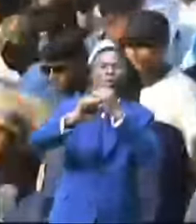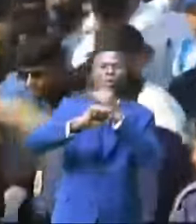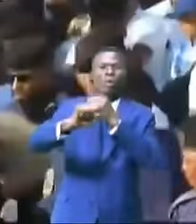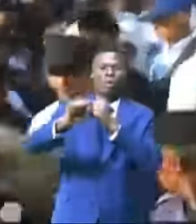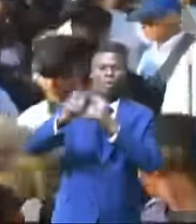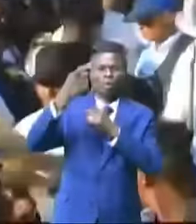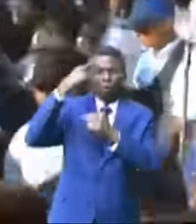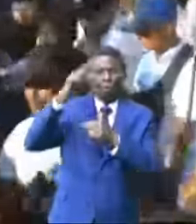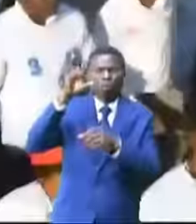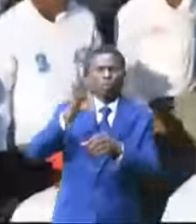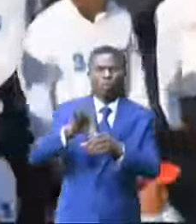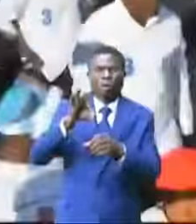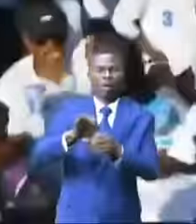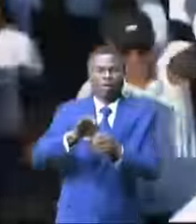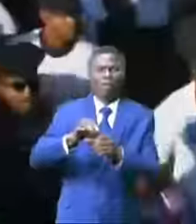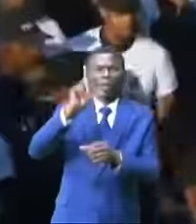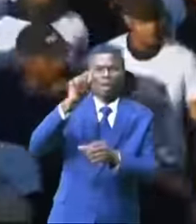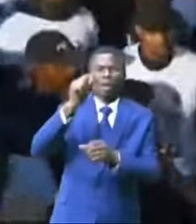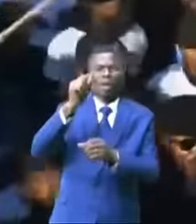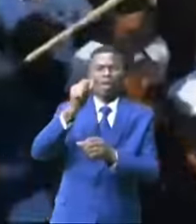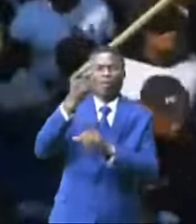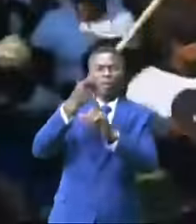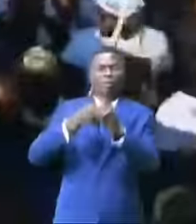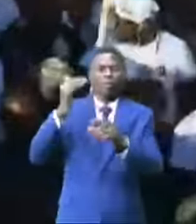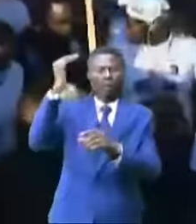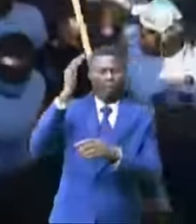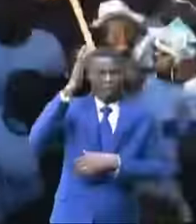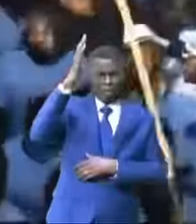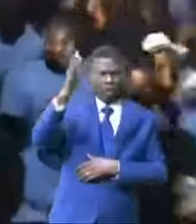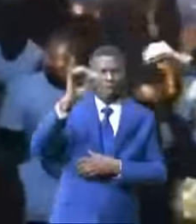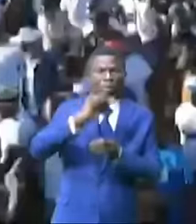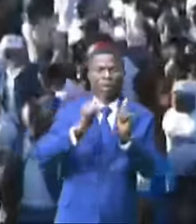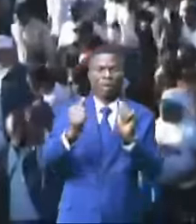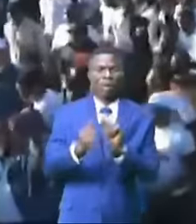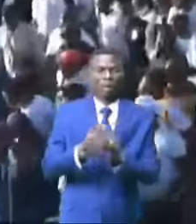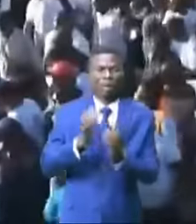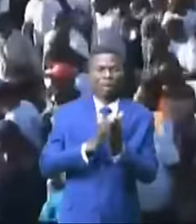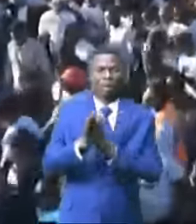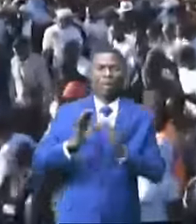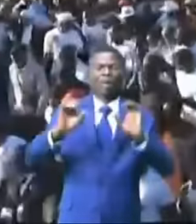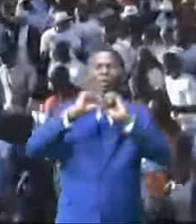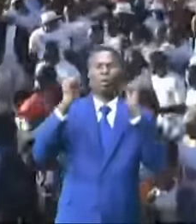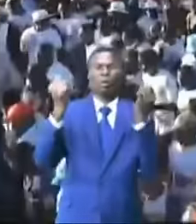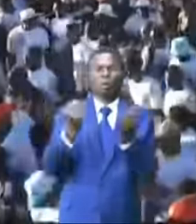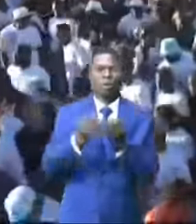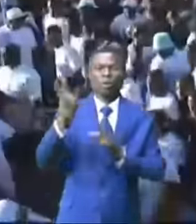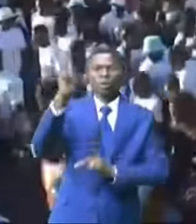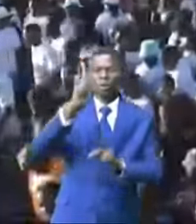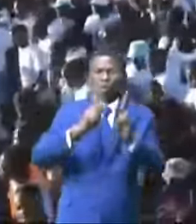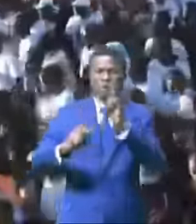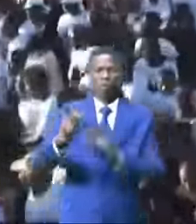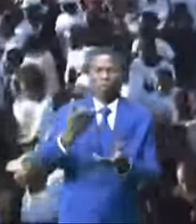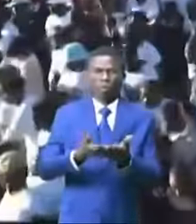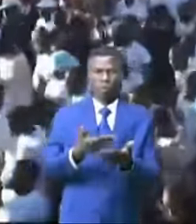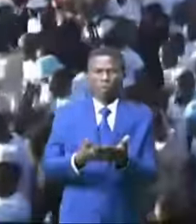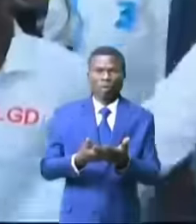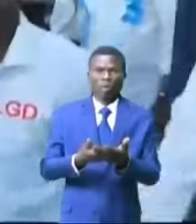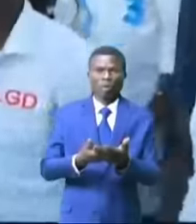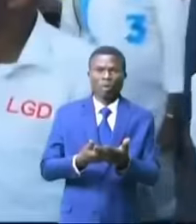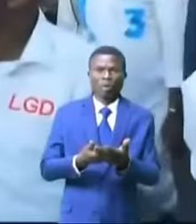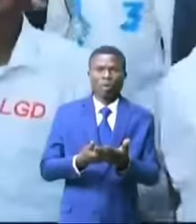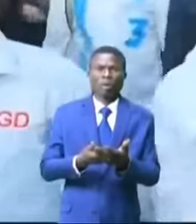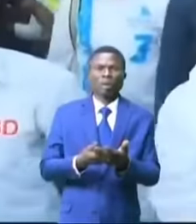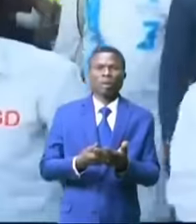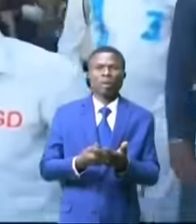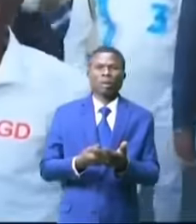les élections prévues le 20 décembre prochain. Des questions liées au social, de la population, à la sécurité, bref,